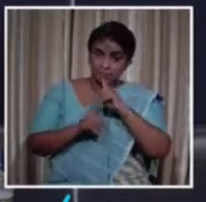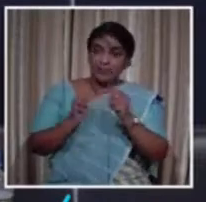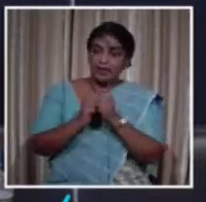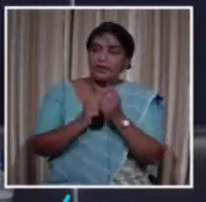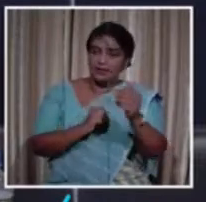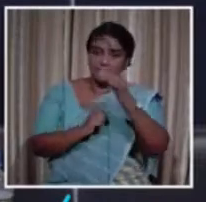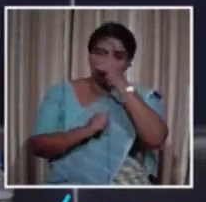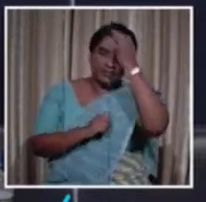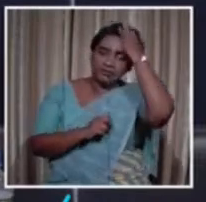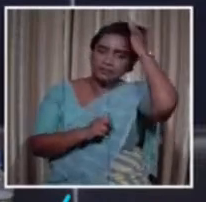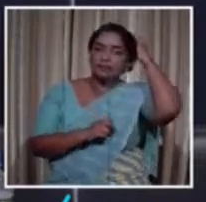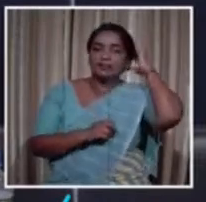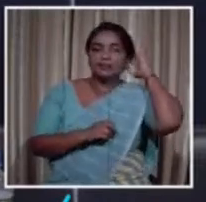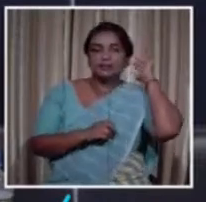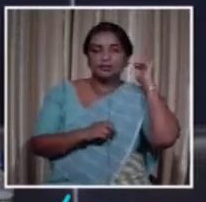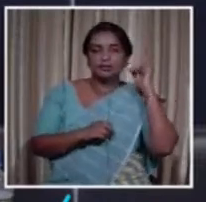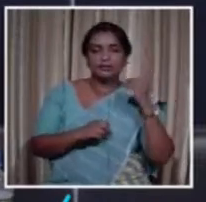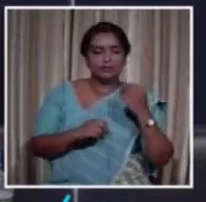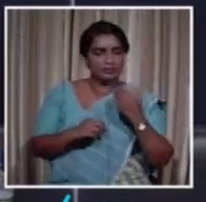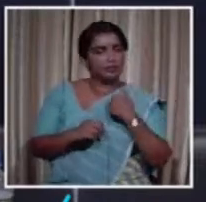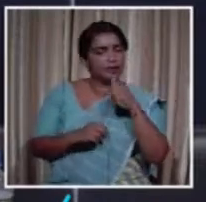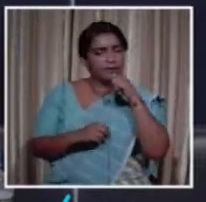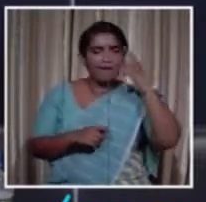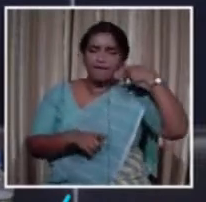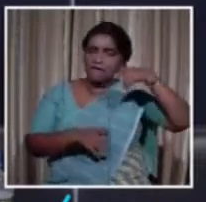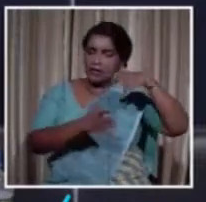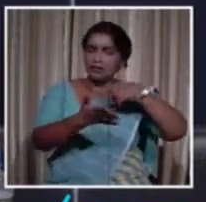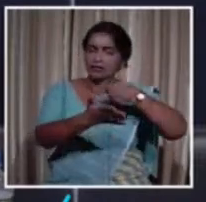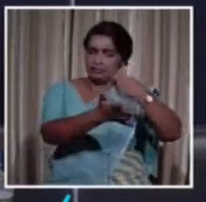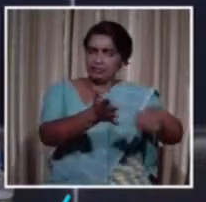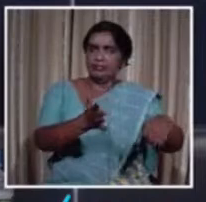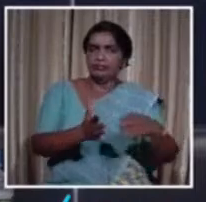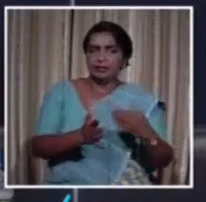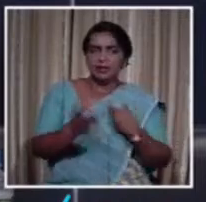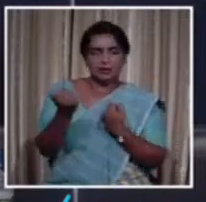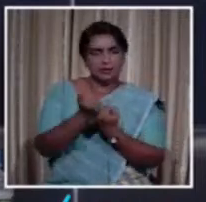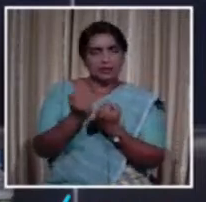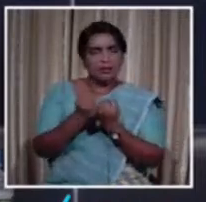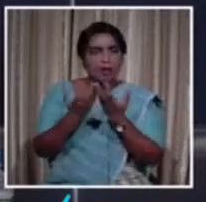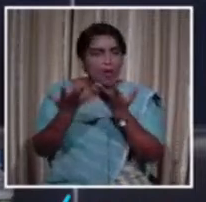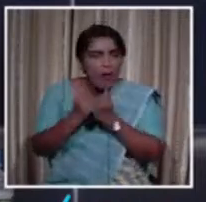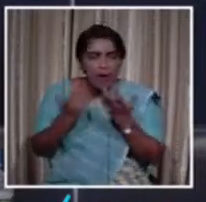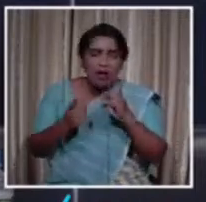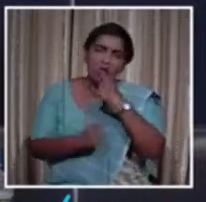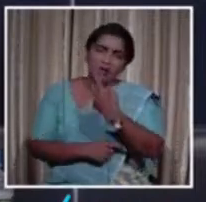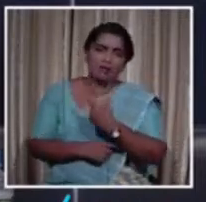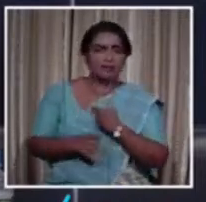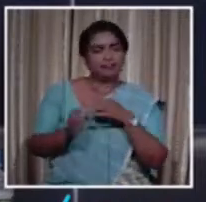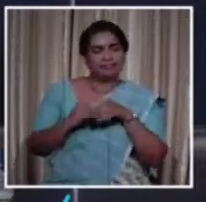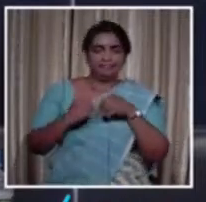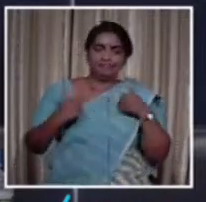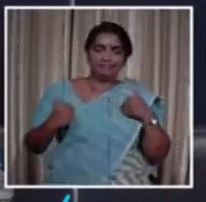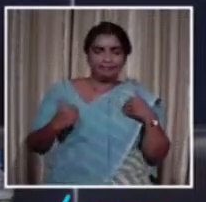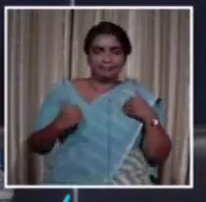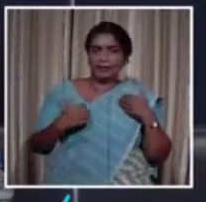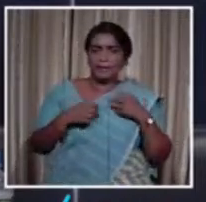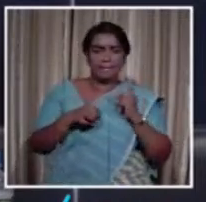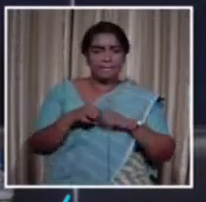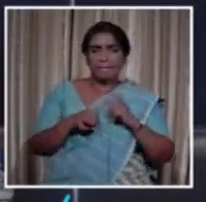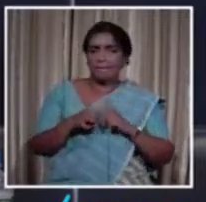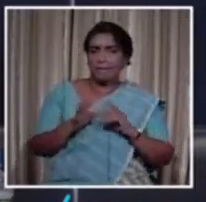කියලා ඉතින් මම ඉන්නවා විශ්වාස භංග යෝජනායි මගේ සහයෝගය උමනා නැත්තම් කියන්නේ එතකොට මම ඈත් වෙලා ඉන්න මට ප්‍රශ්නයක්